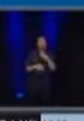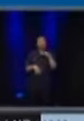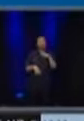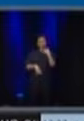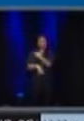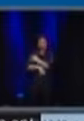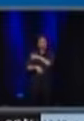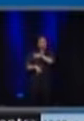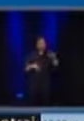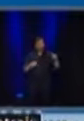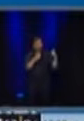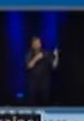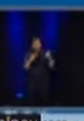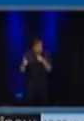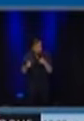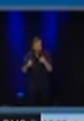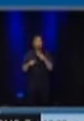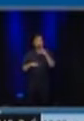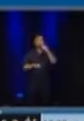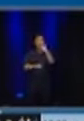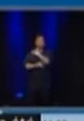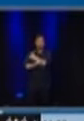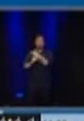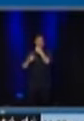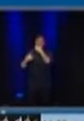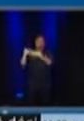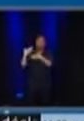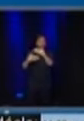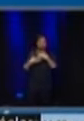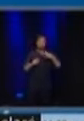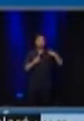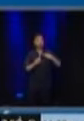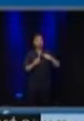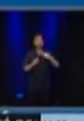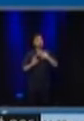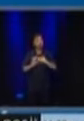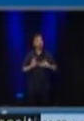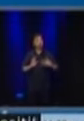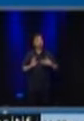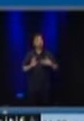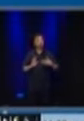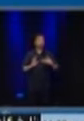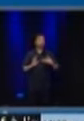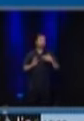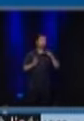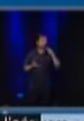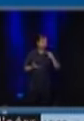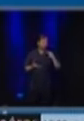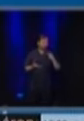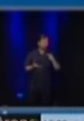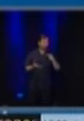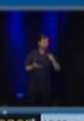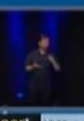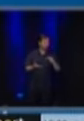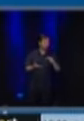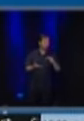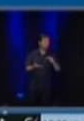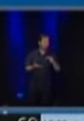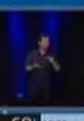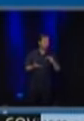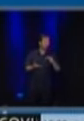ça va assez bien pour le premier vaccin, la première dose. La deuxième, ça va un peu moins bien. On sait que dans les